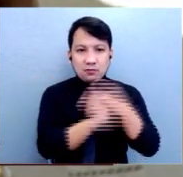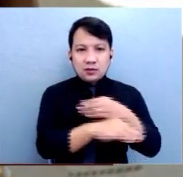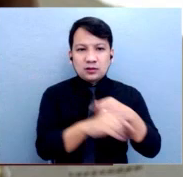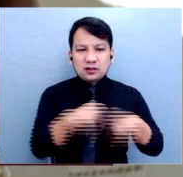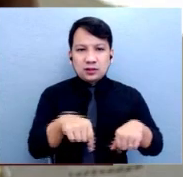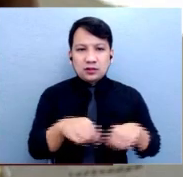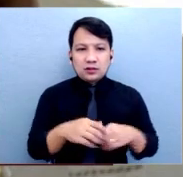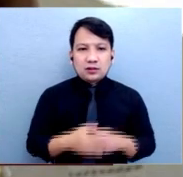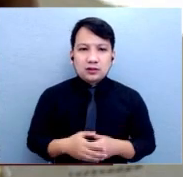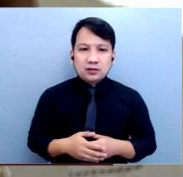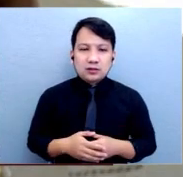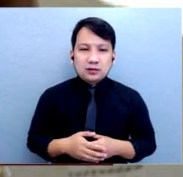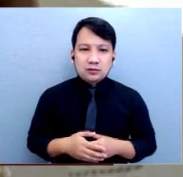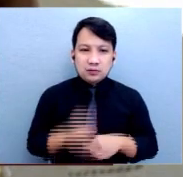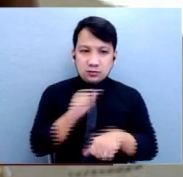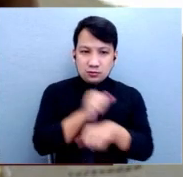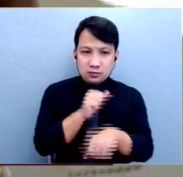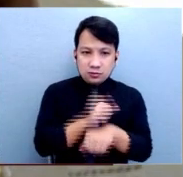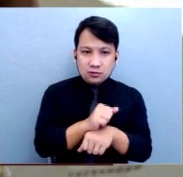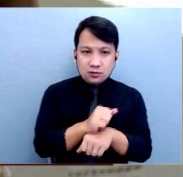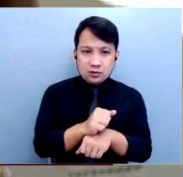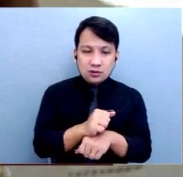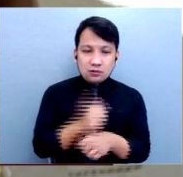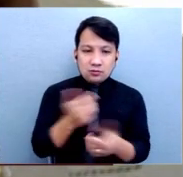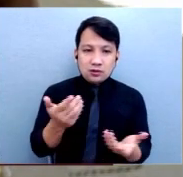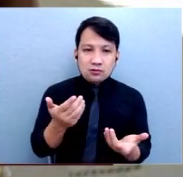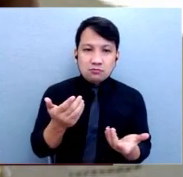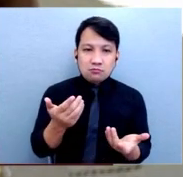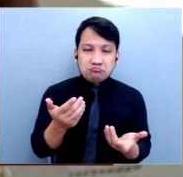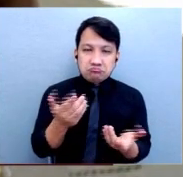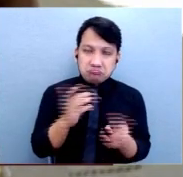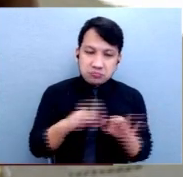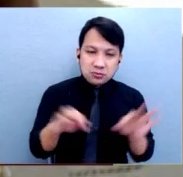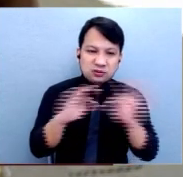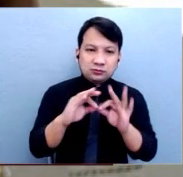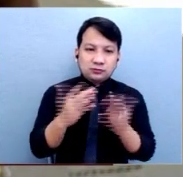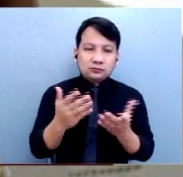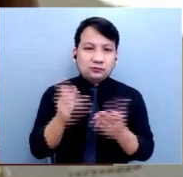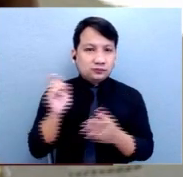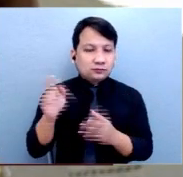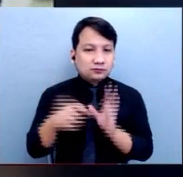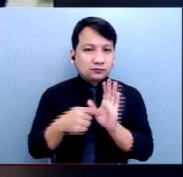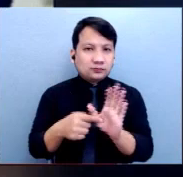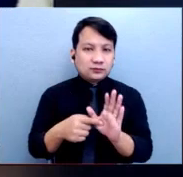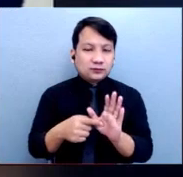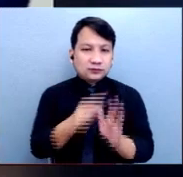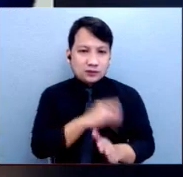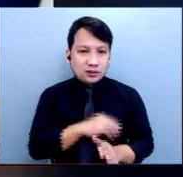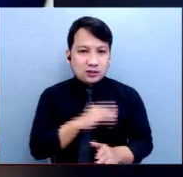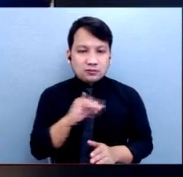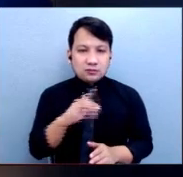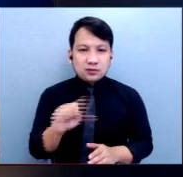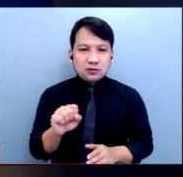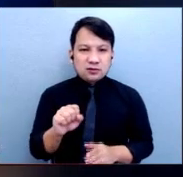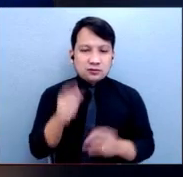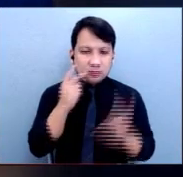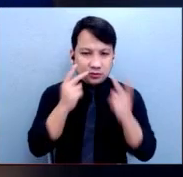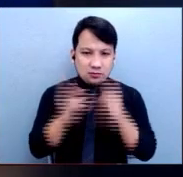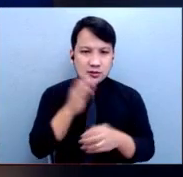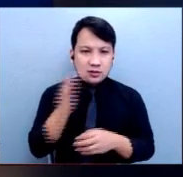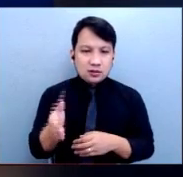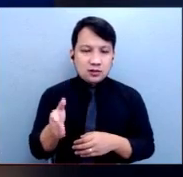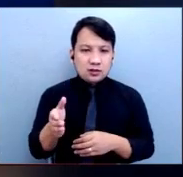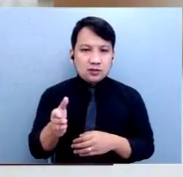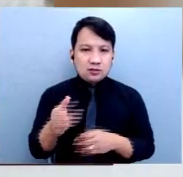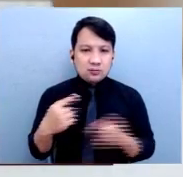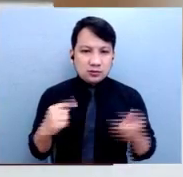Manila para makapagtrabaho siya. So that, in effect, is already an official mission. Dinalaw na ni PNP Chief ang mga